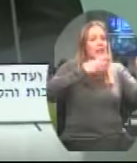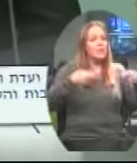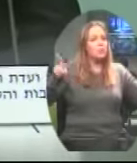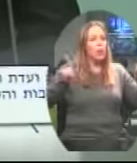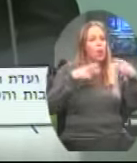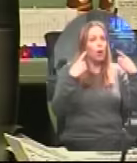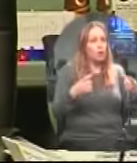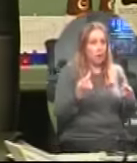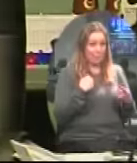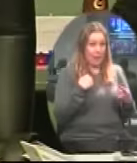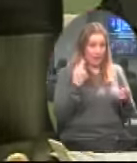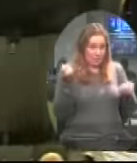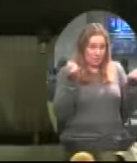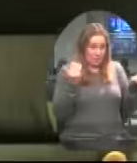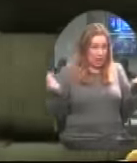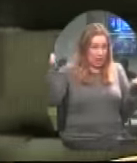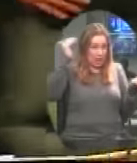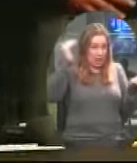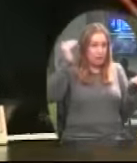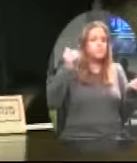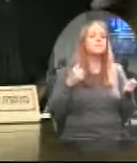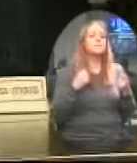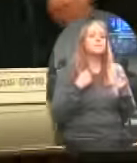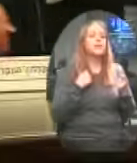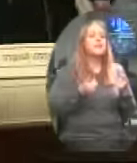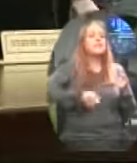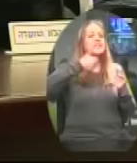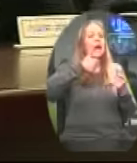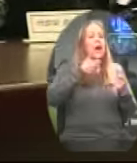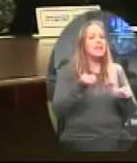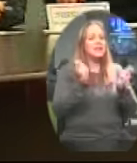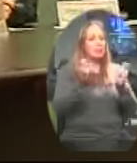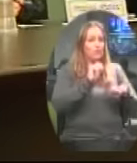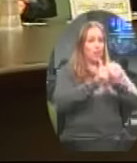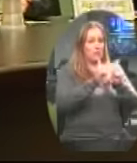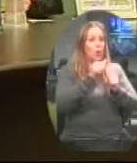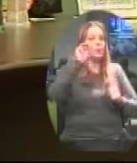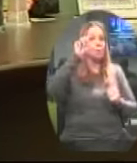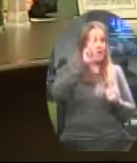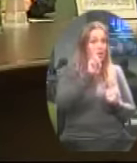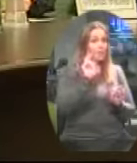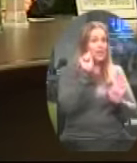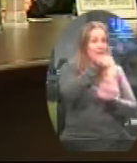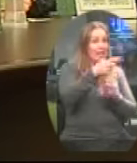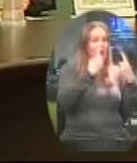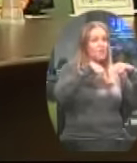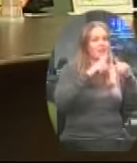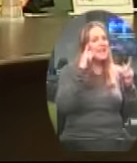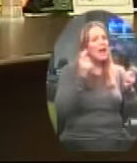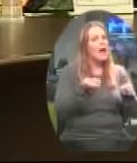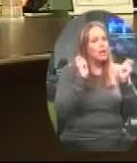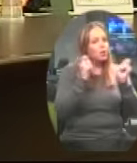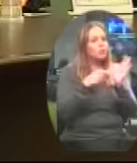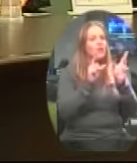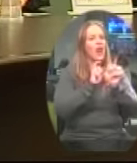אני מפיקת על? שרת התרבות והספורט מירי רגב הגיעה הבוקר לוועדת החינוך כדי להגן על הקריטריונים החדשים